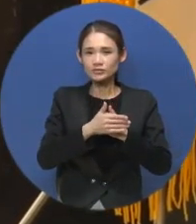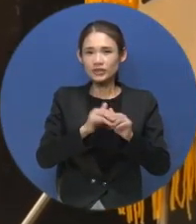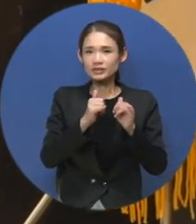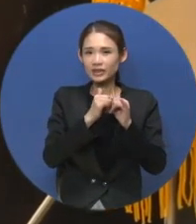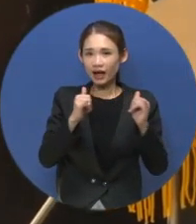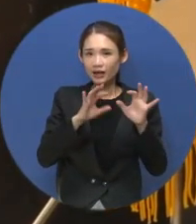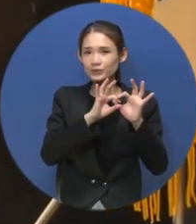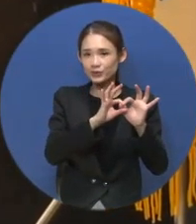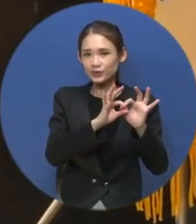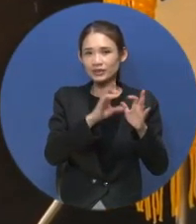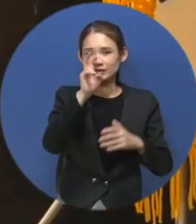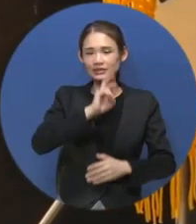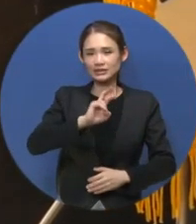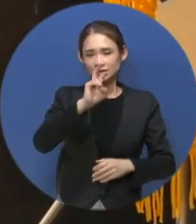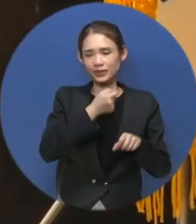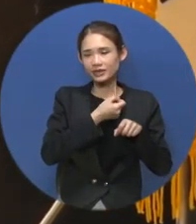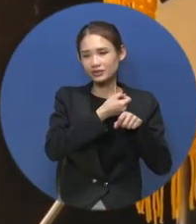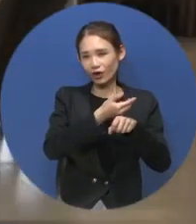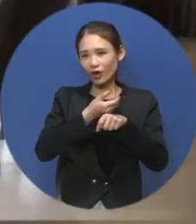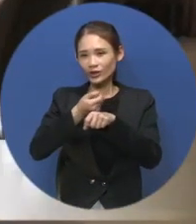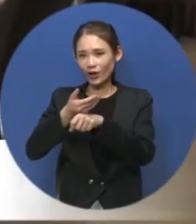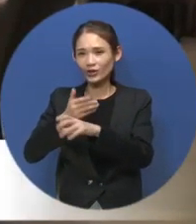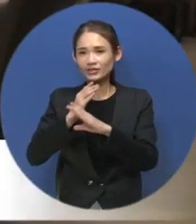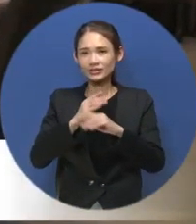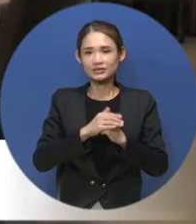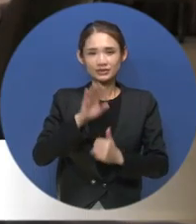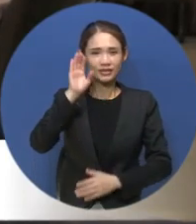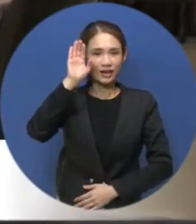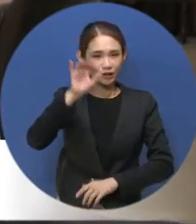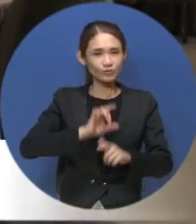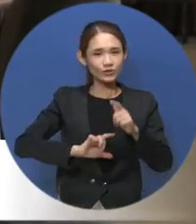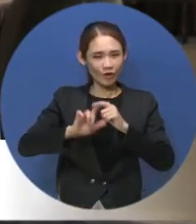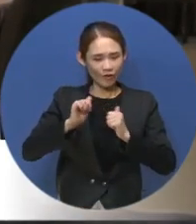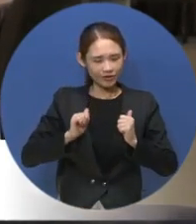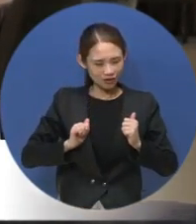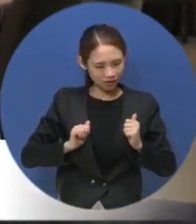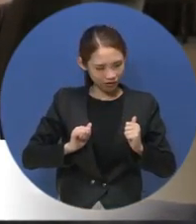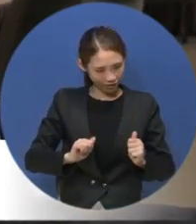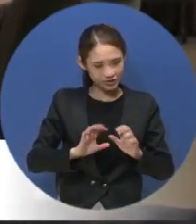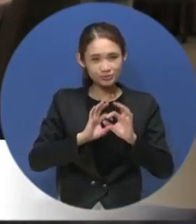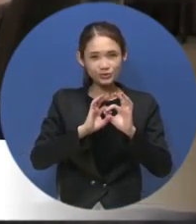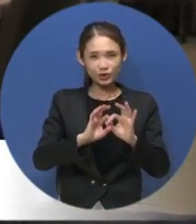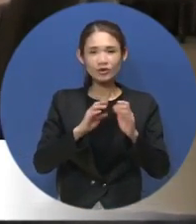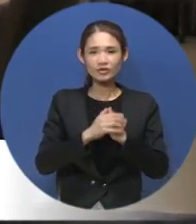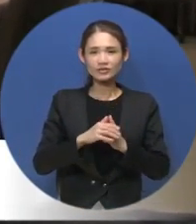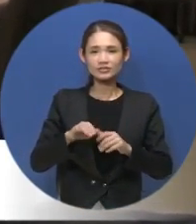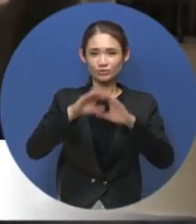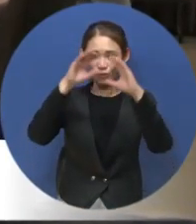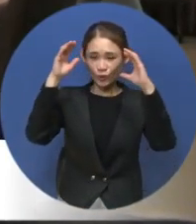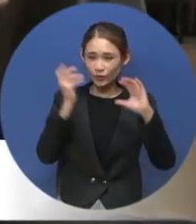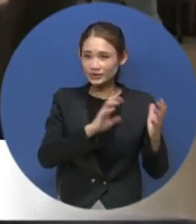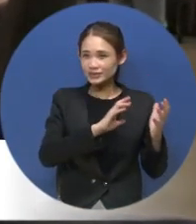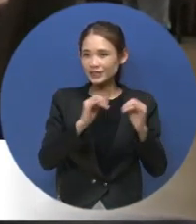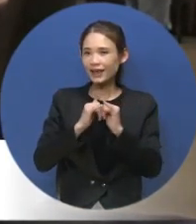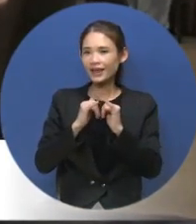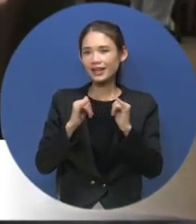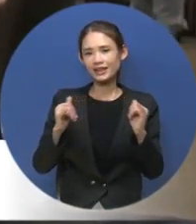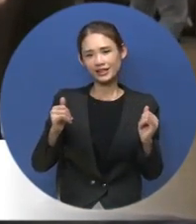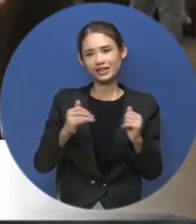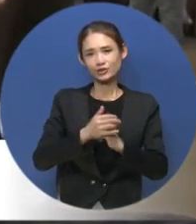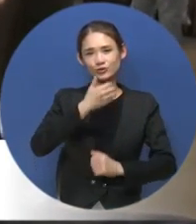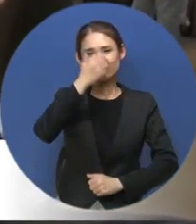통해서 서로 성장하는, 서로 멘토해주는 그렇게 생각합니다. 이날 홍보대사로 위촉된 김지희 씨는